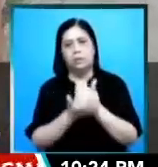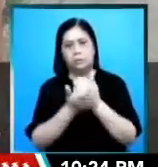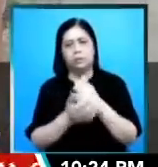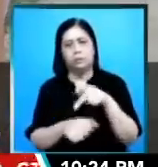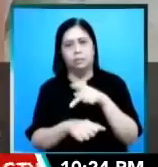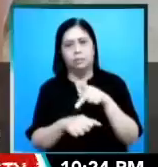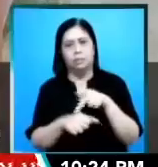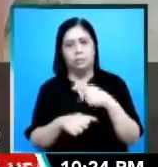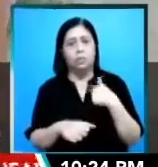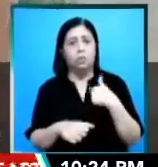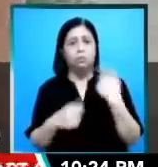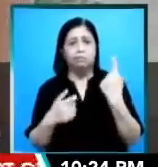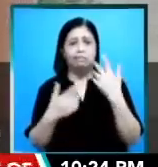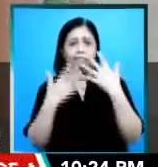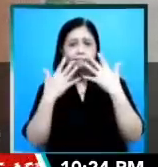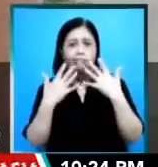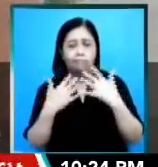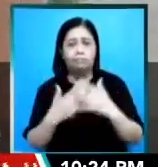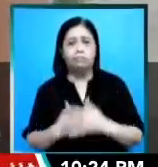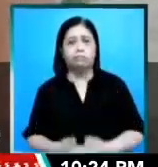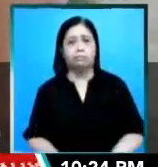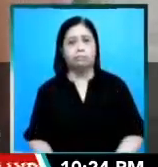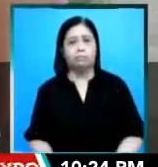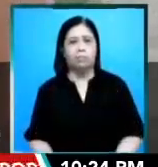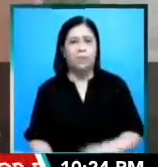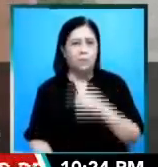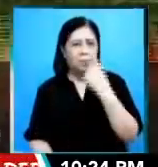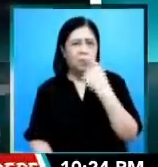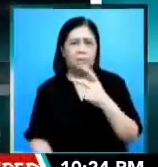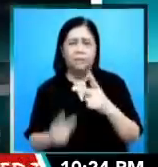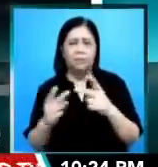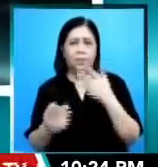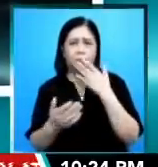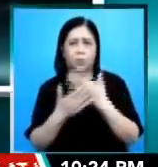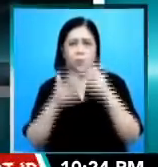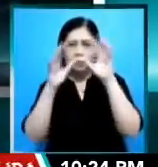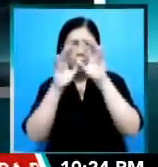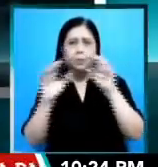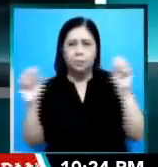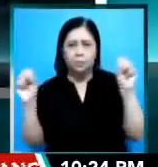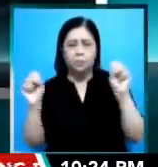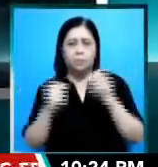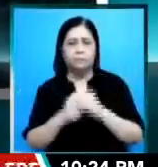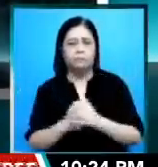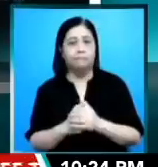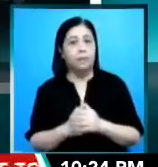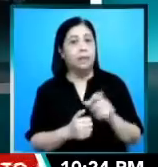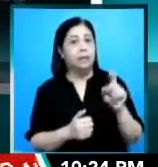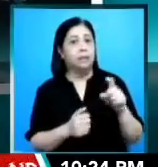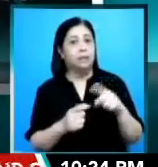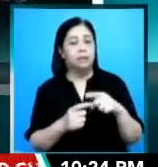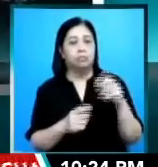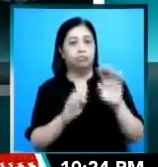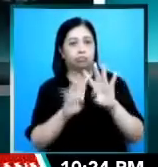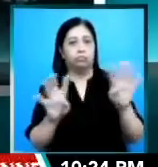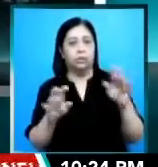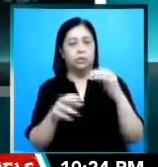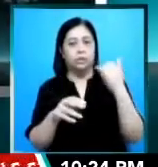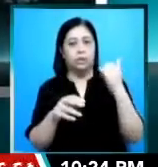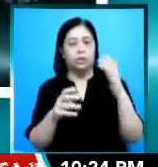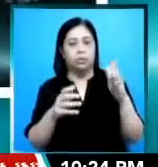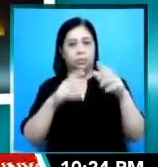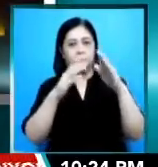ako. Because he is such a good president. Pinailawan naman ng dilaw ang pylon sa Quezon Memorial